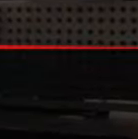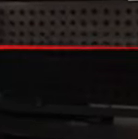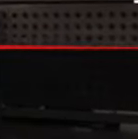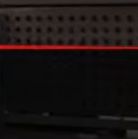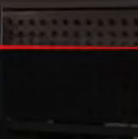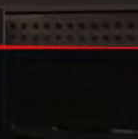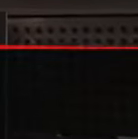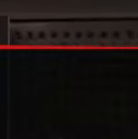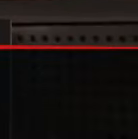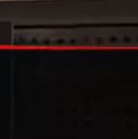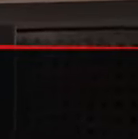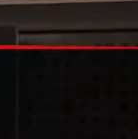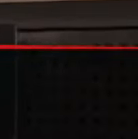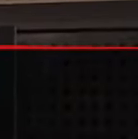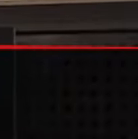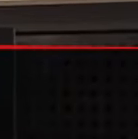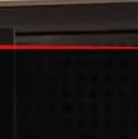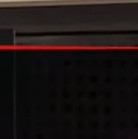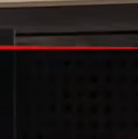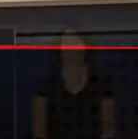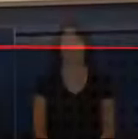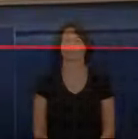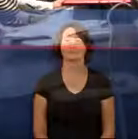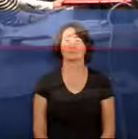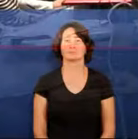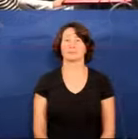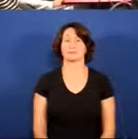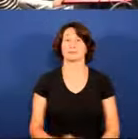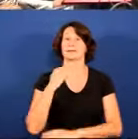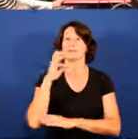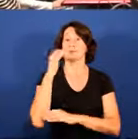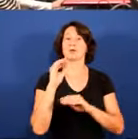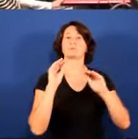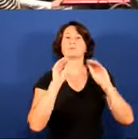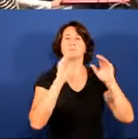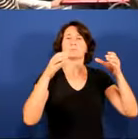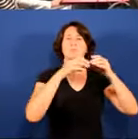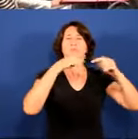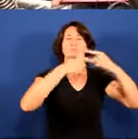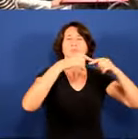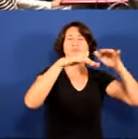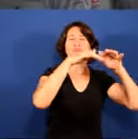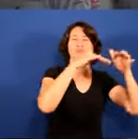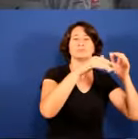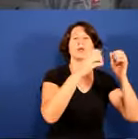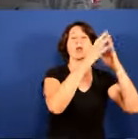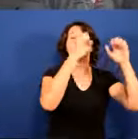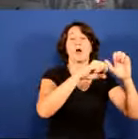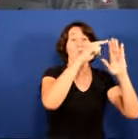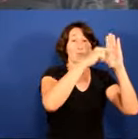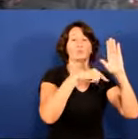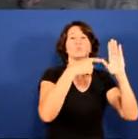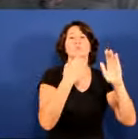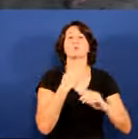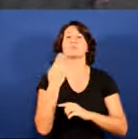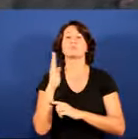Bizkaiko Foru Aldundiaren bozeira maila Jo Maria Aburtok Gobernu Kontseiluan hartutako erabakien berria eman du prentsaurrean eta jakinarazi du ekonomia sustatzeko